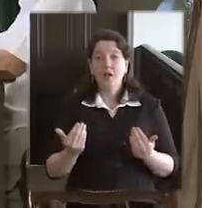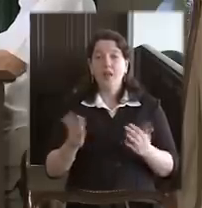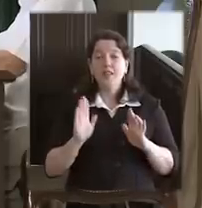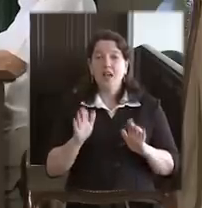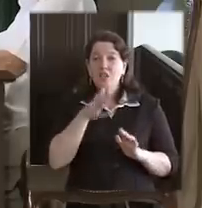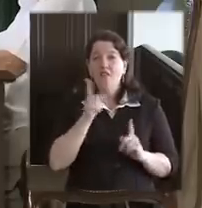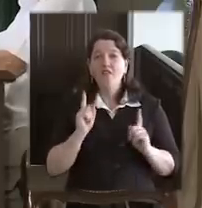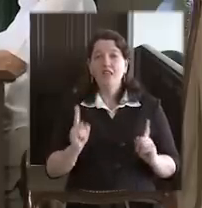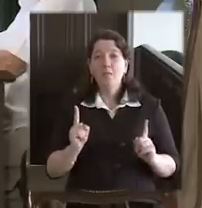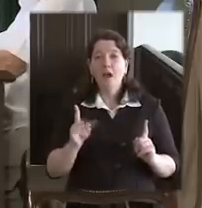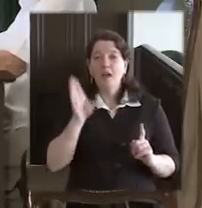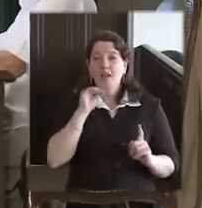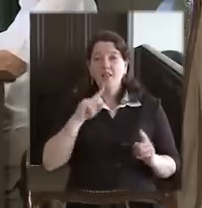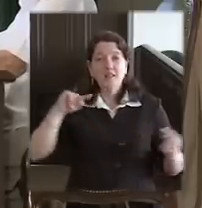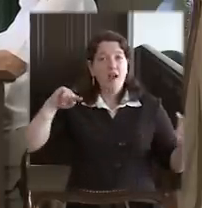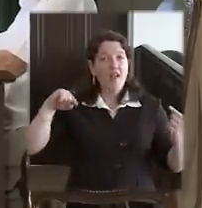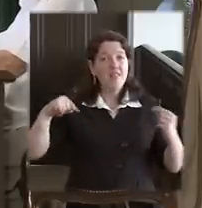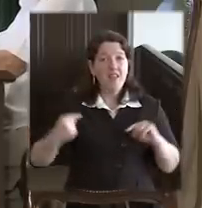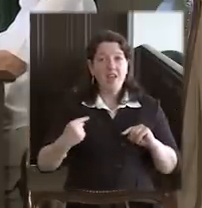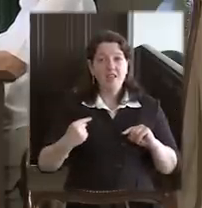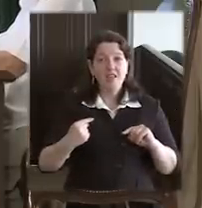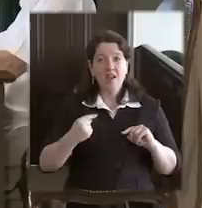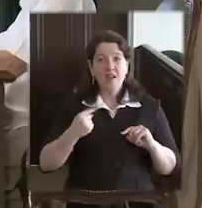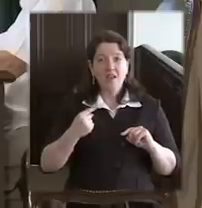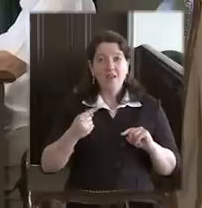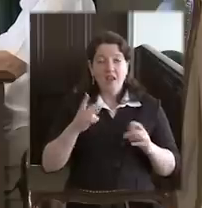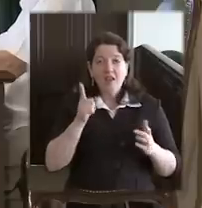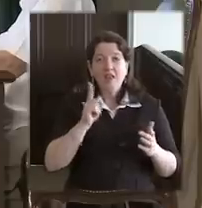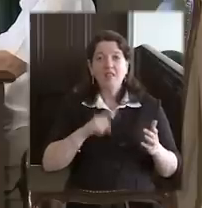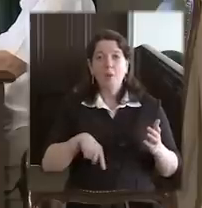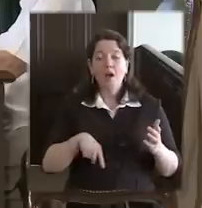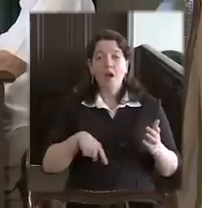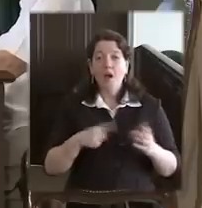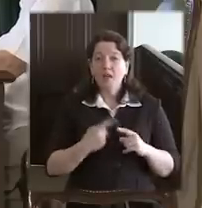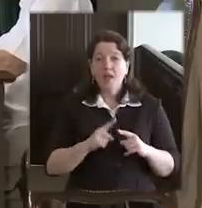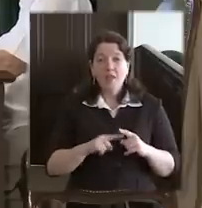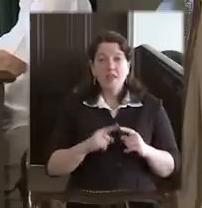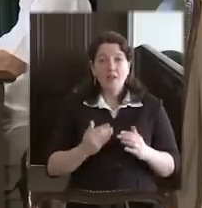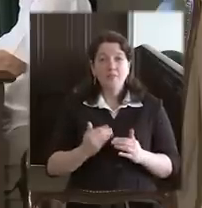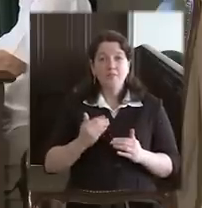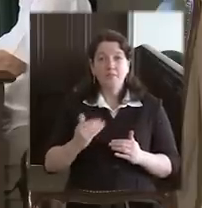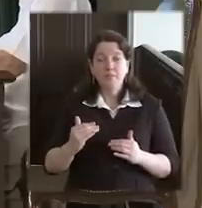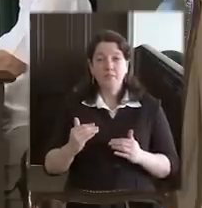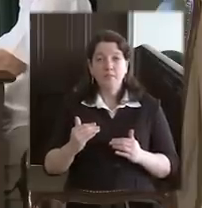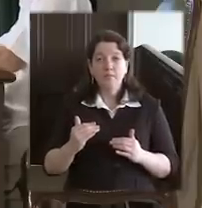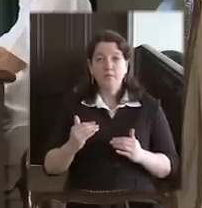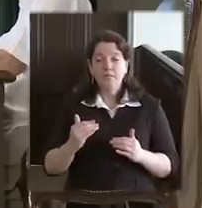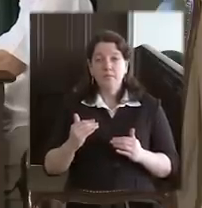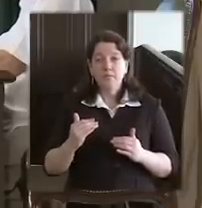пор, даже в эпоху, когда атеизм вышел на арену истории, а это особенно,